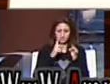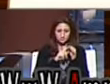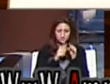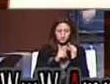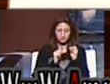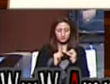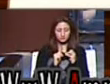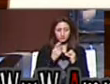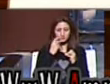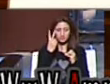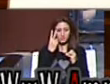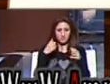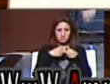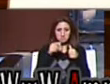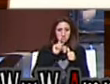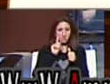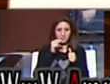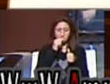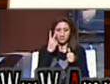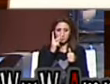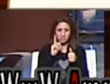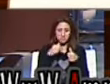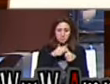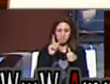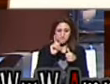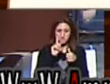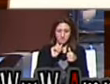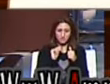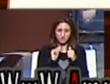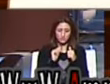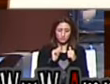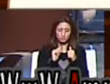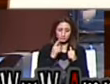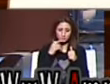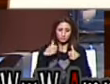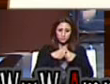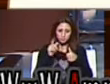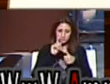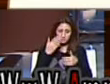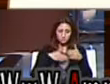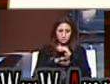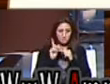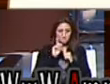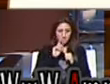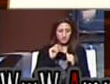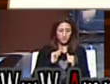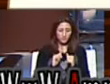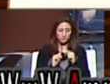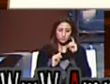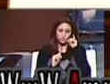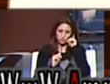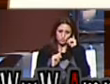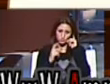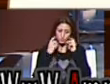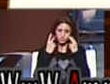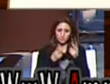طبعا محجمين عن الزواج نظرا ان هم يعني كانوا يعني متوقعين يعني جوازات يعني يعني في